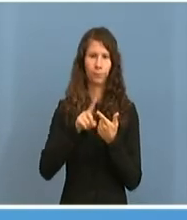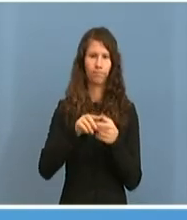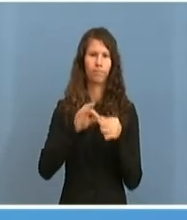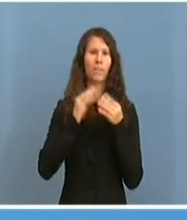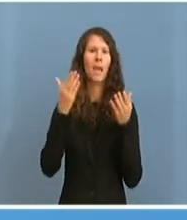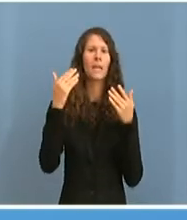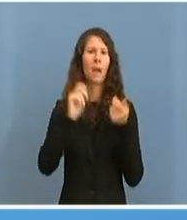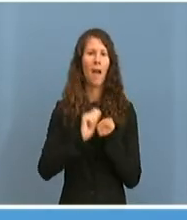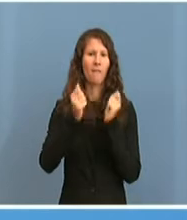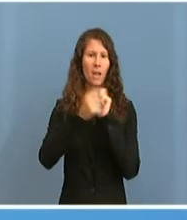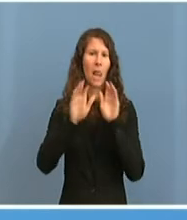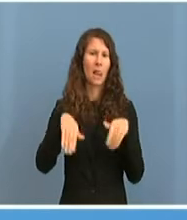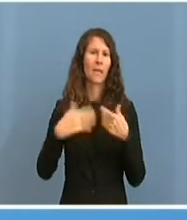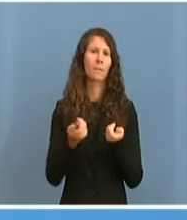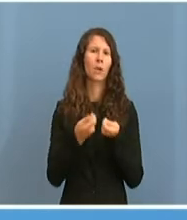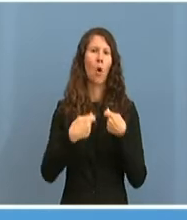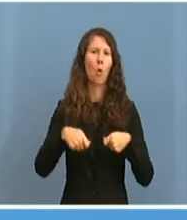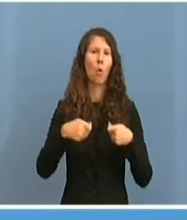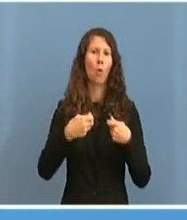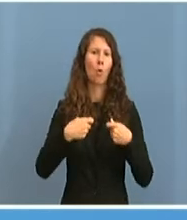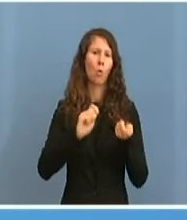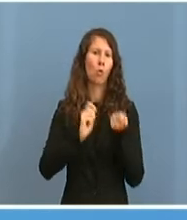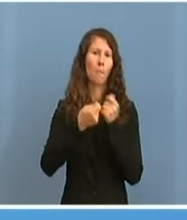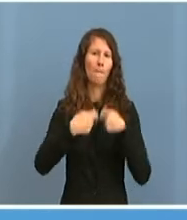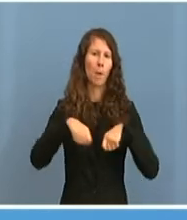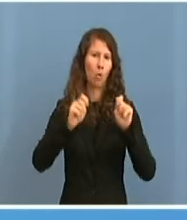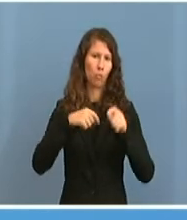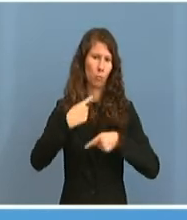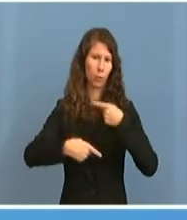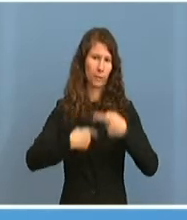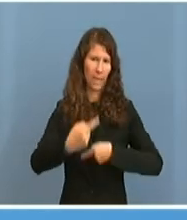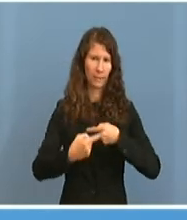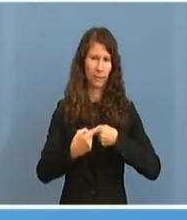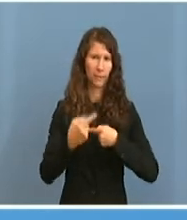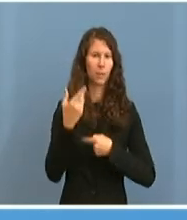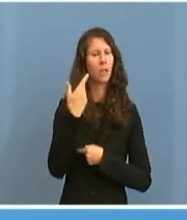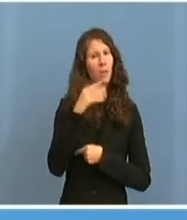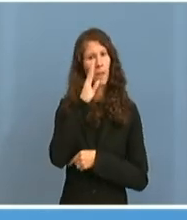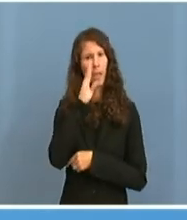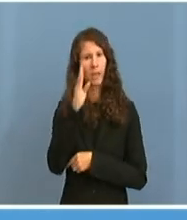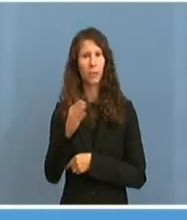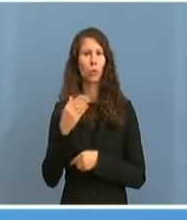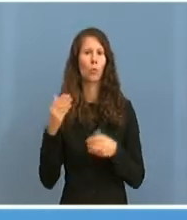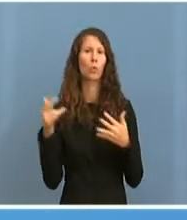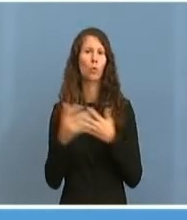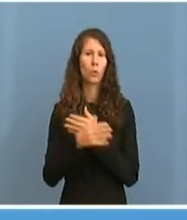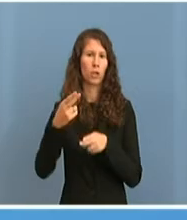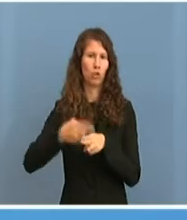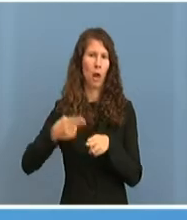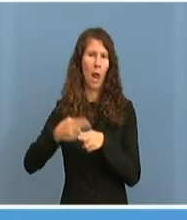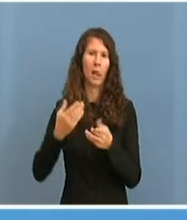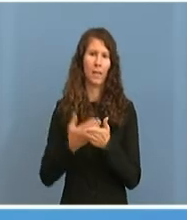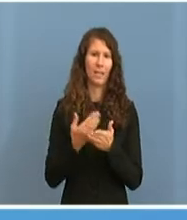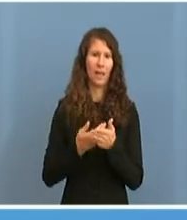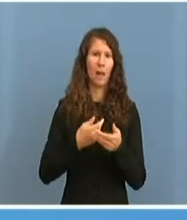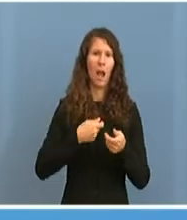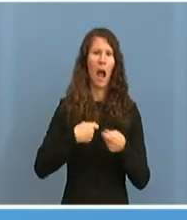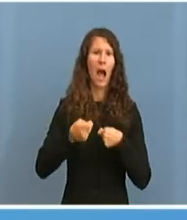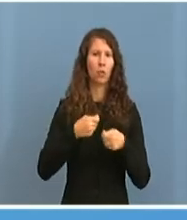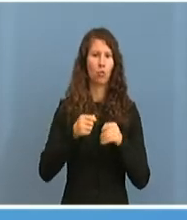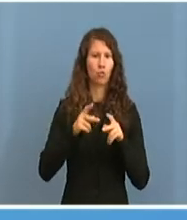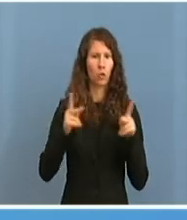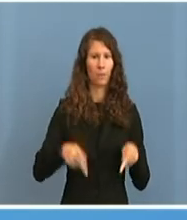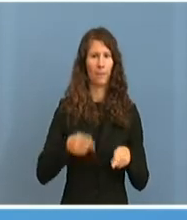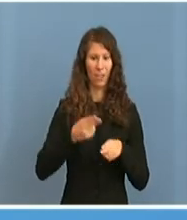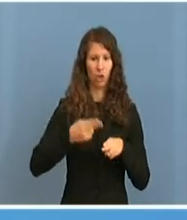des Klimawandels, der verfolgt werden soll hin zu grünem Stahl. Deshalb haben wir das Handlungskonzept Stahl im Juli im Bundeskabinett